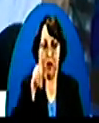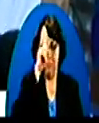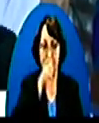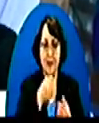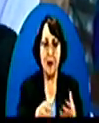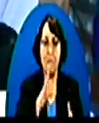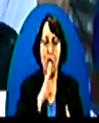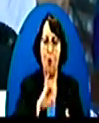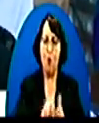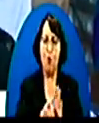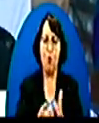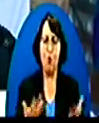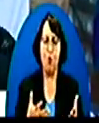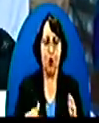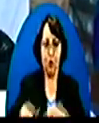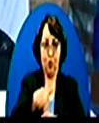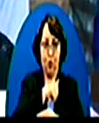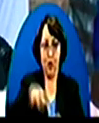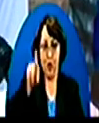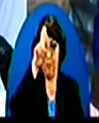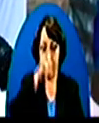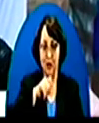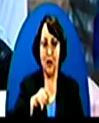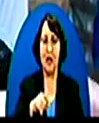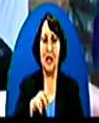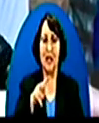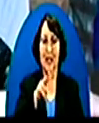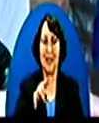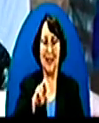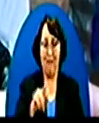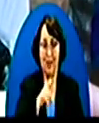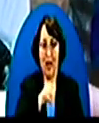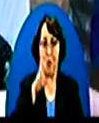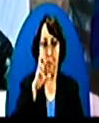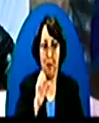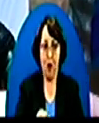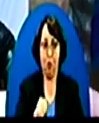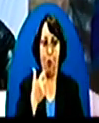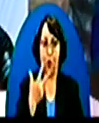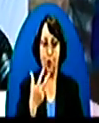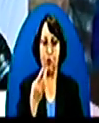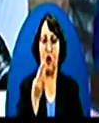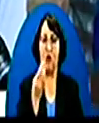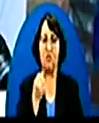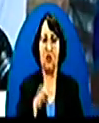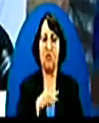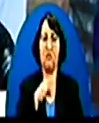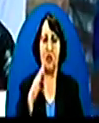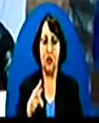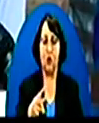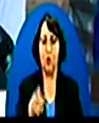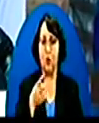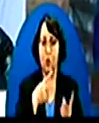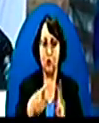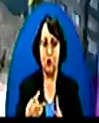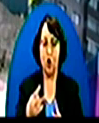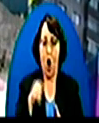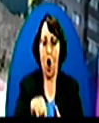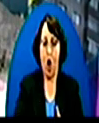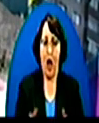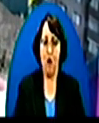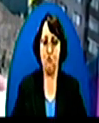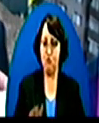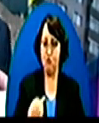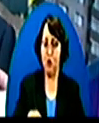маань лавлгаа шатны 3-р шатлын эмнэлгийн тусам зөвшөөрлийг амжирж байгаа. Газраас авах ийм боломжийг л бүрдүүлж гэнэ гэсэн үг юм байна.